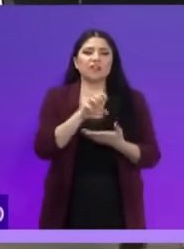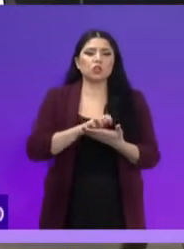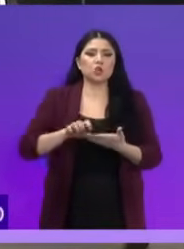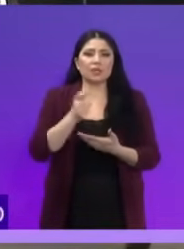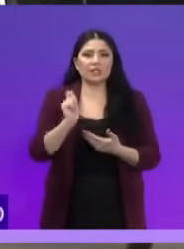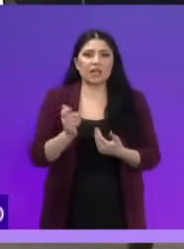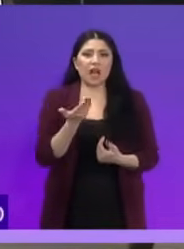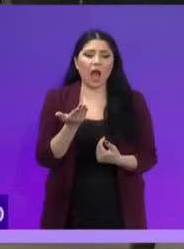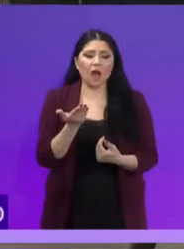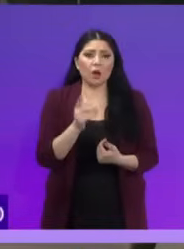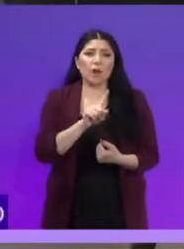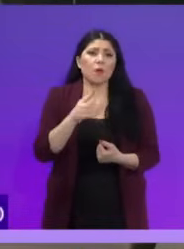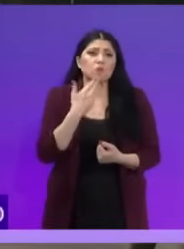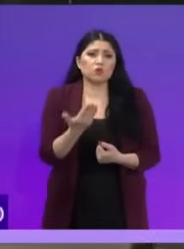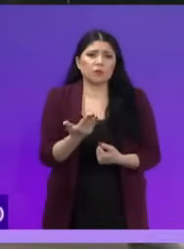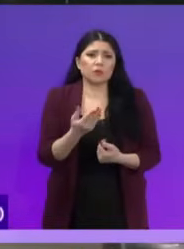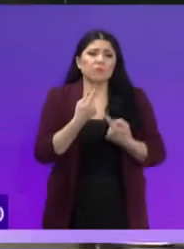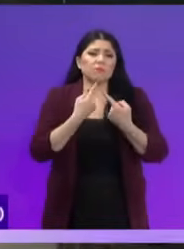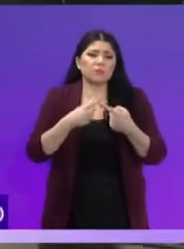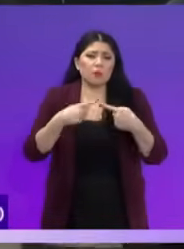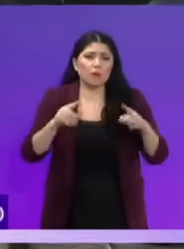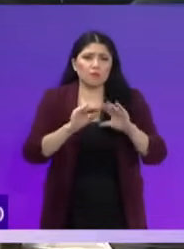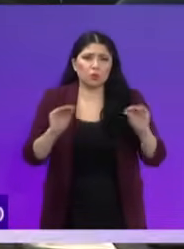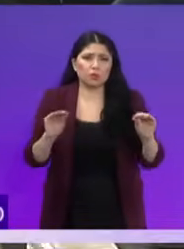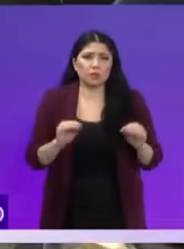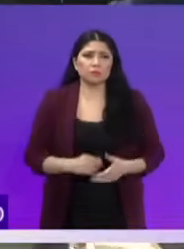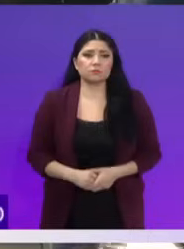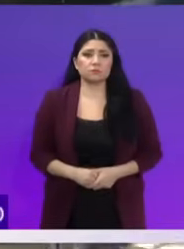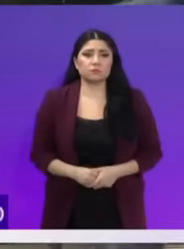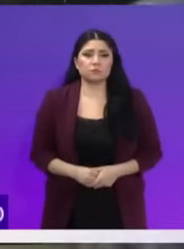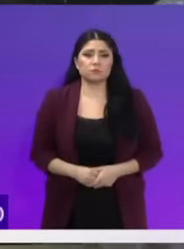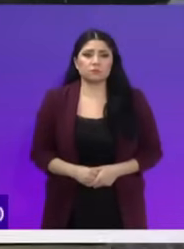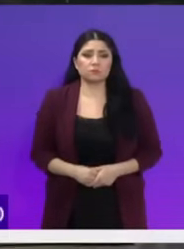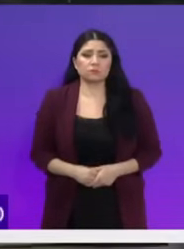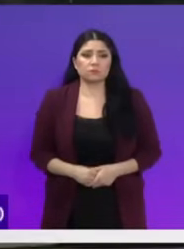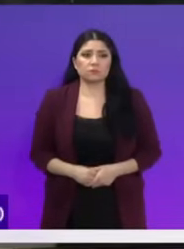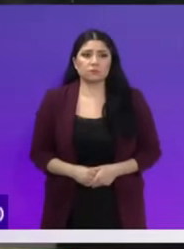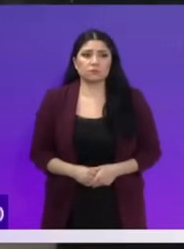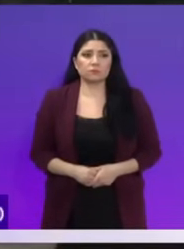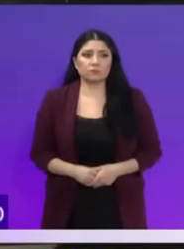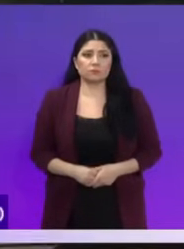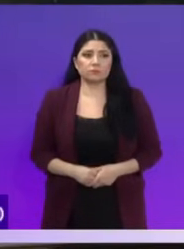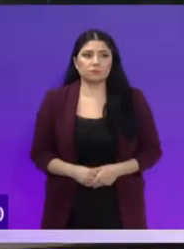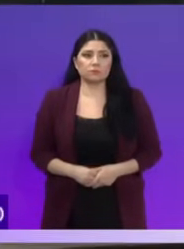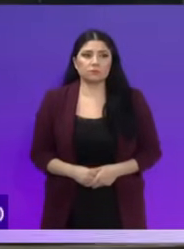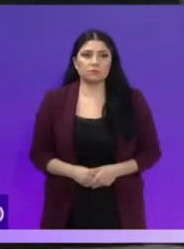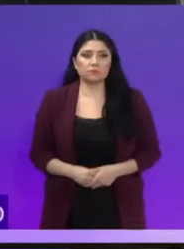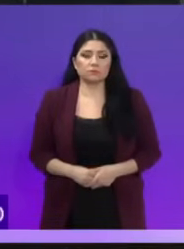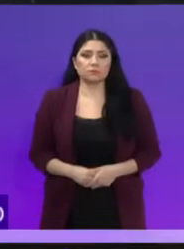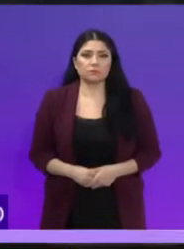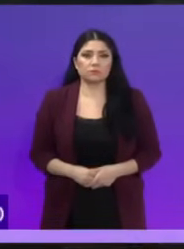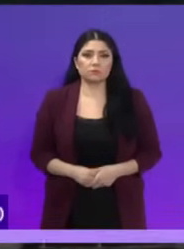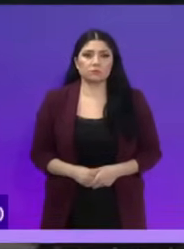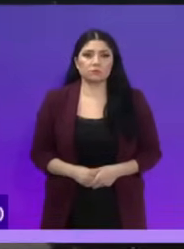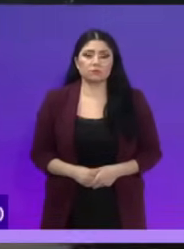care au nemulțumiri multiple, cumva acumulate acum și au ieșit la iveală aceste nemulțumiri